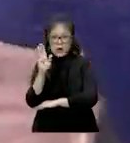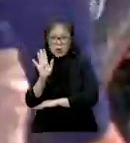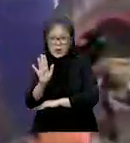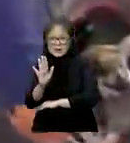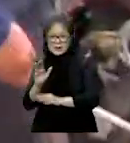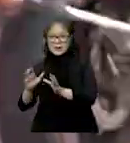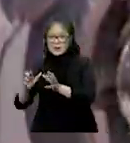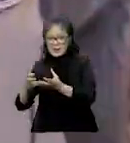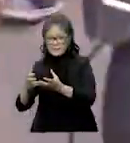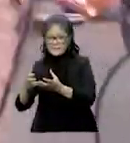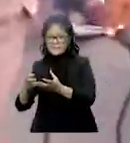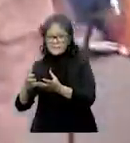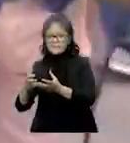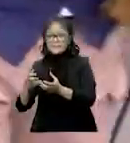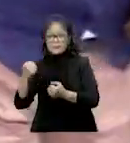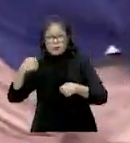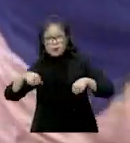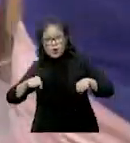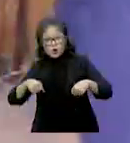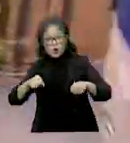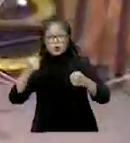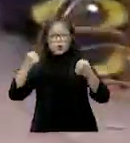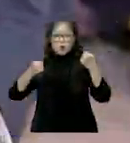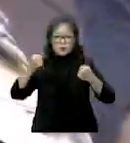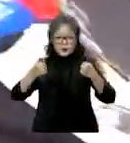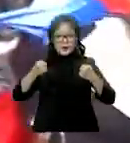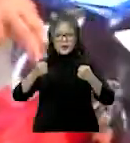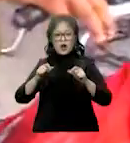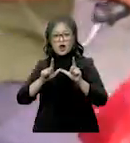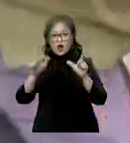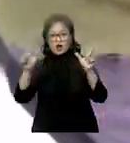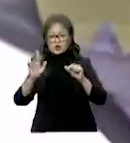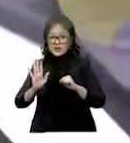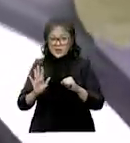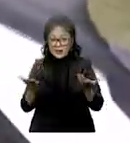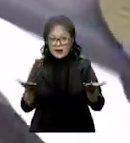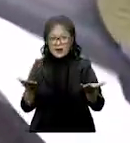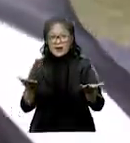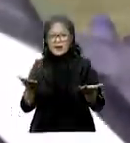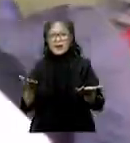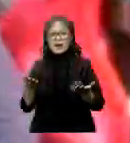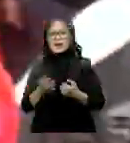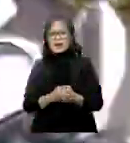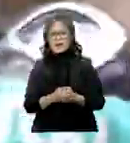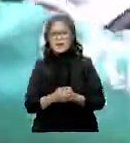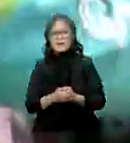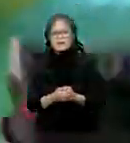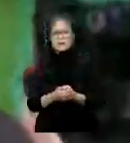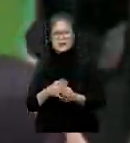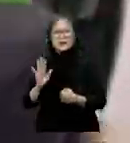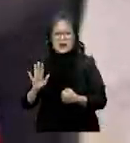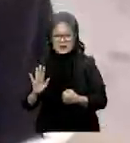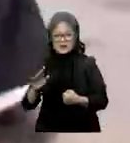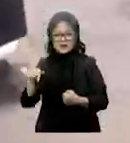kendaraan-kendaraan baik itu kendaraan roda 2 ataupun roda 4 yang tak lolos dari ambang batas uji emisi ini akan dikenakan